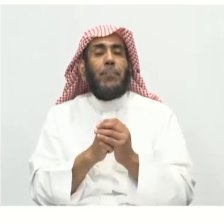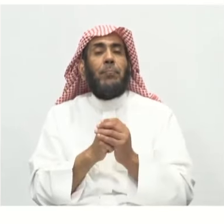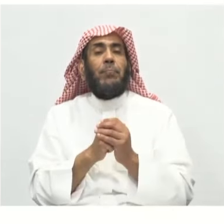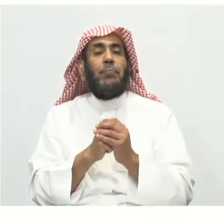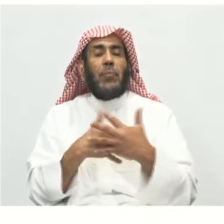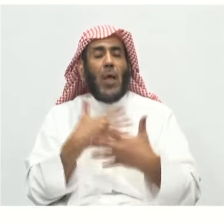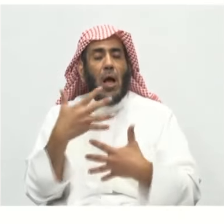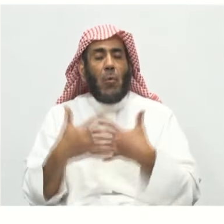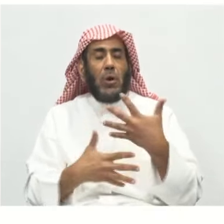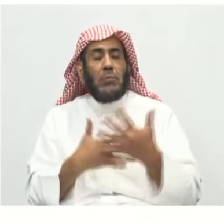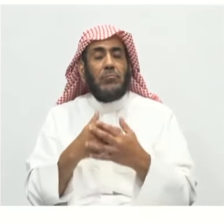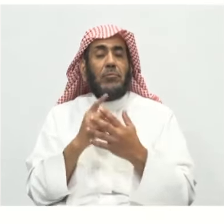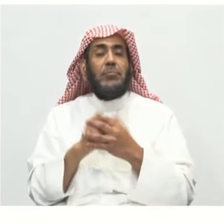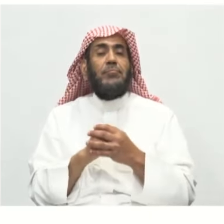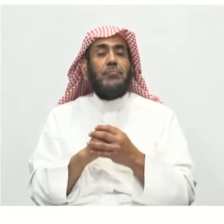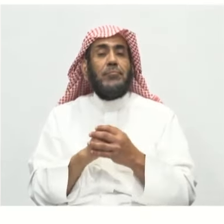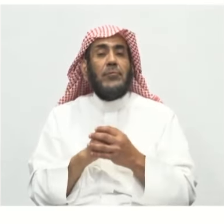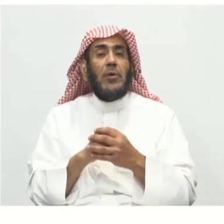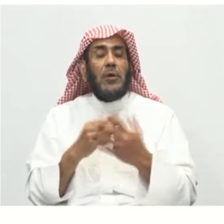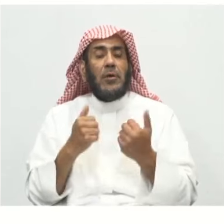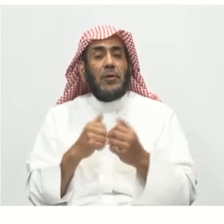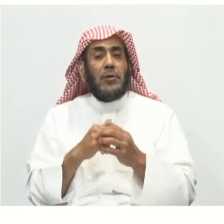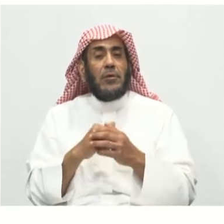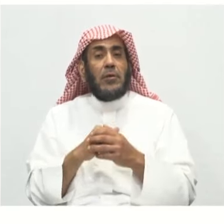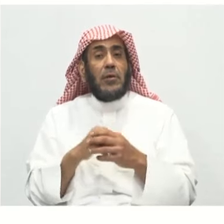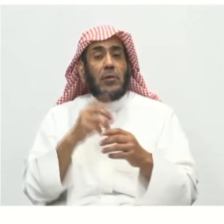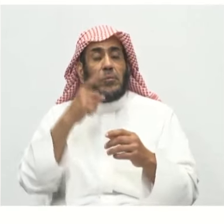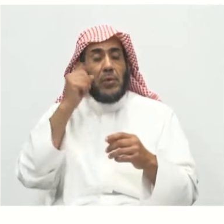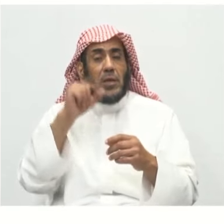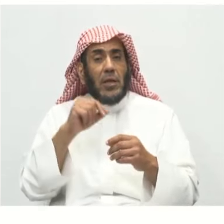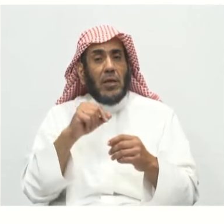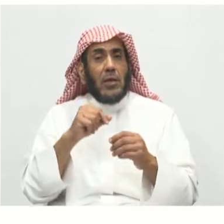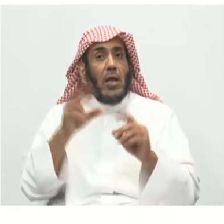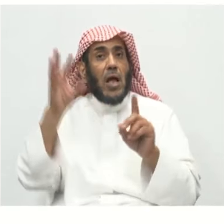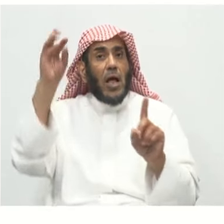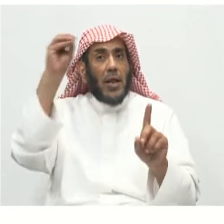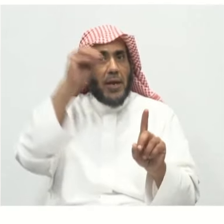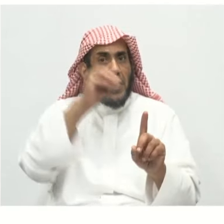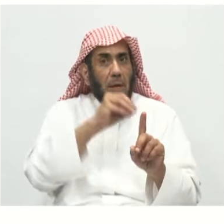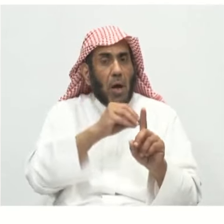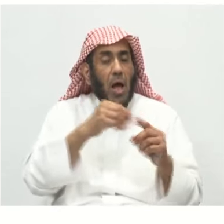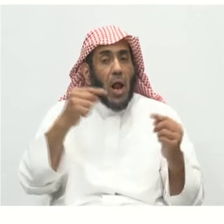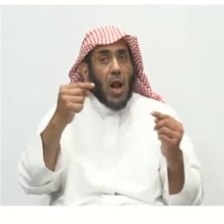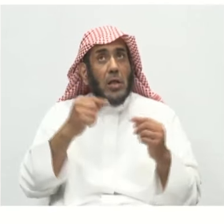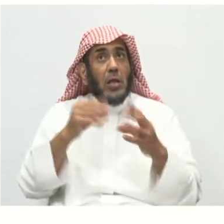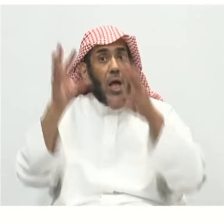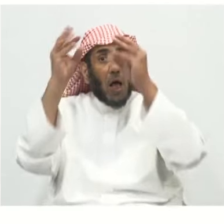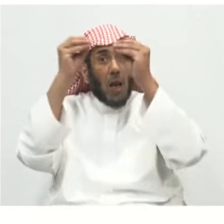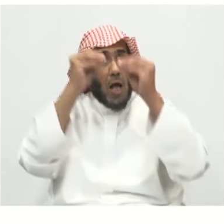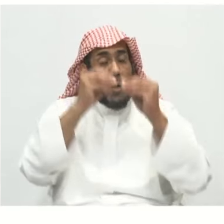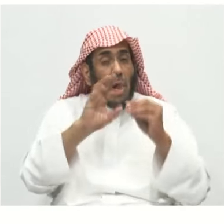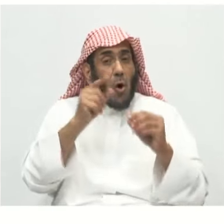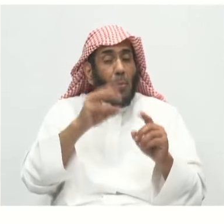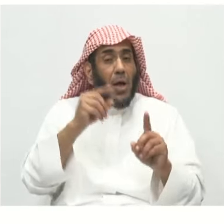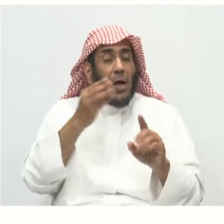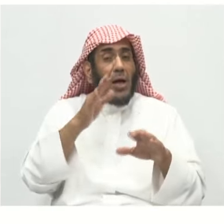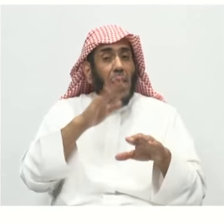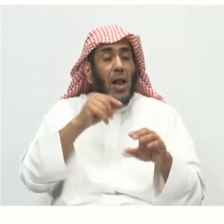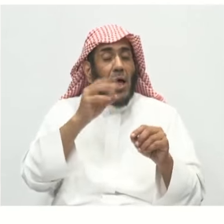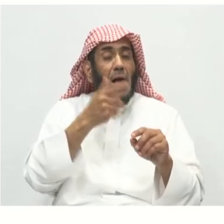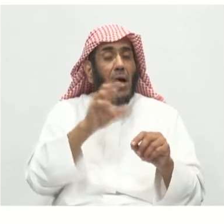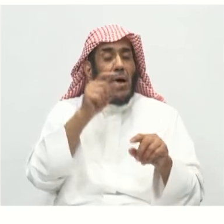تجيب جميل اذا ما النعمه التي انعم الله بها على